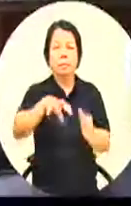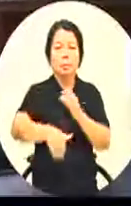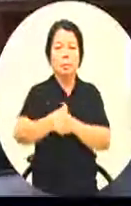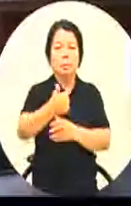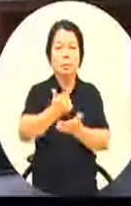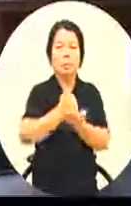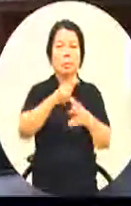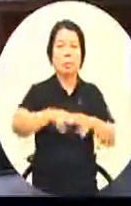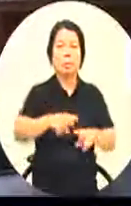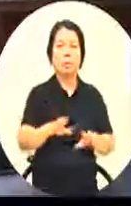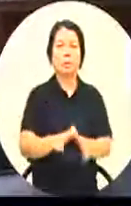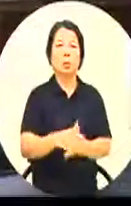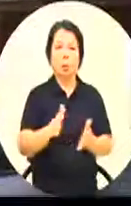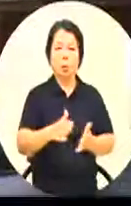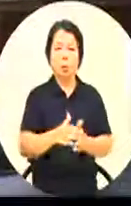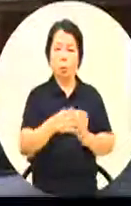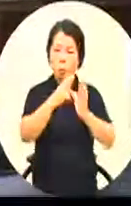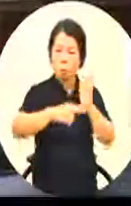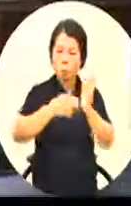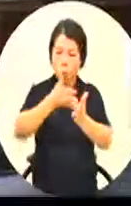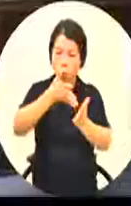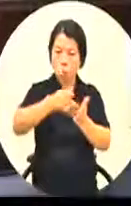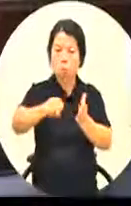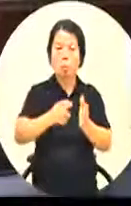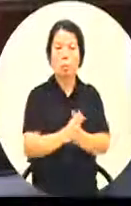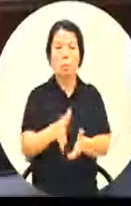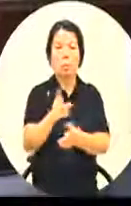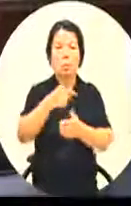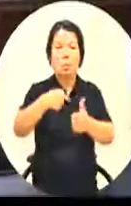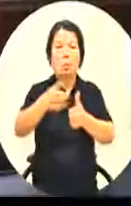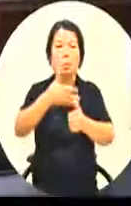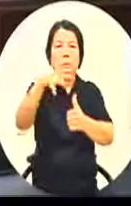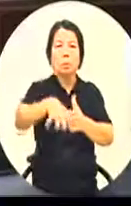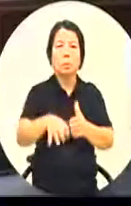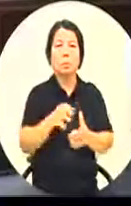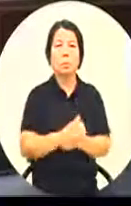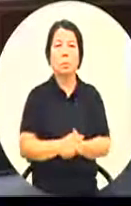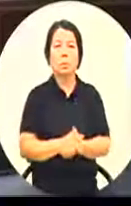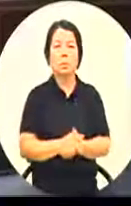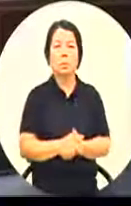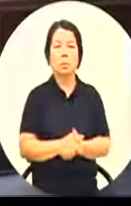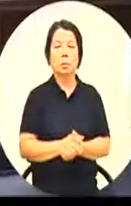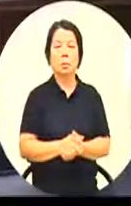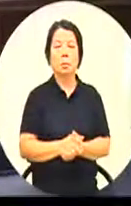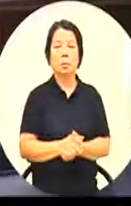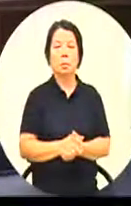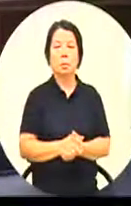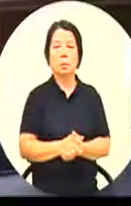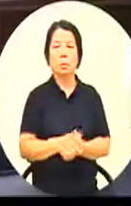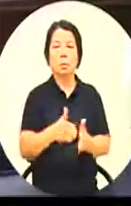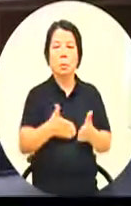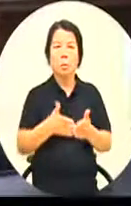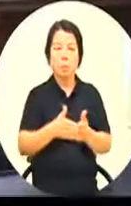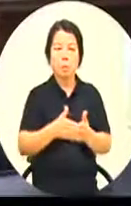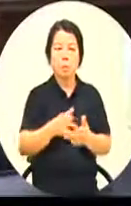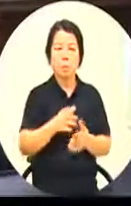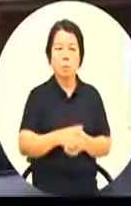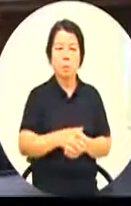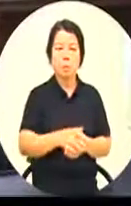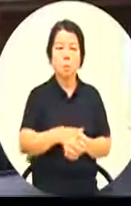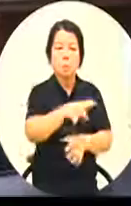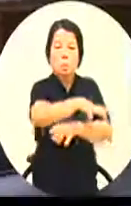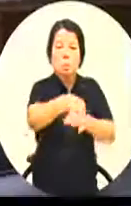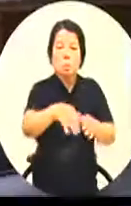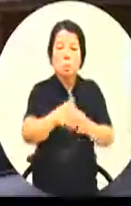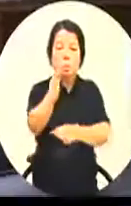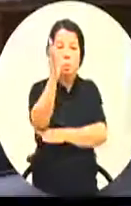我这边提出主要就是说，希望透过教育局，我想我们的教育部 也许你们定期是跟各个地方县市政府的教